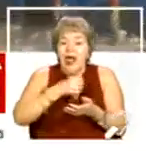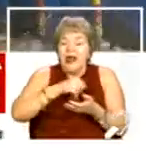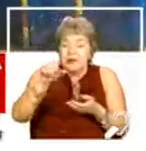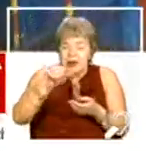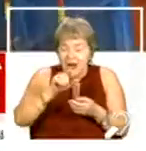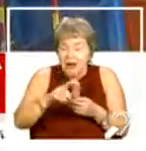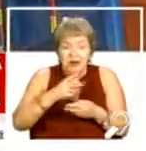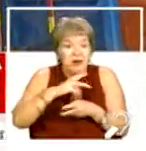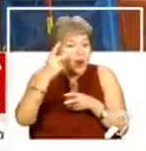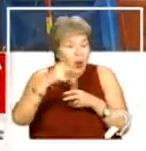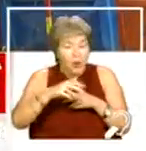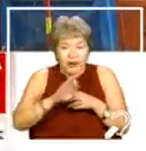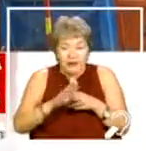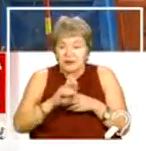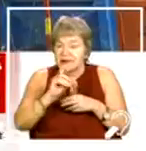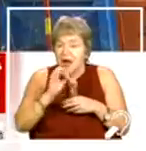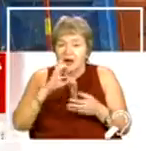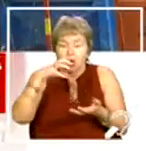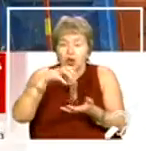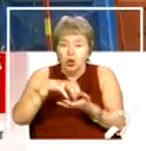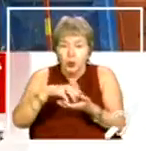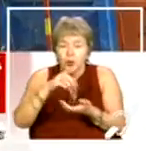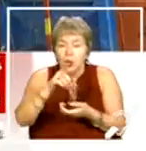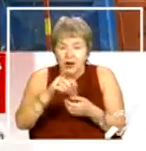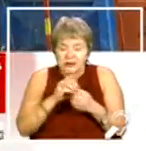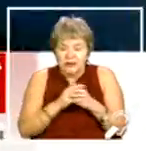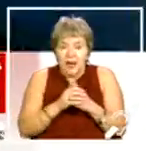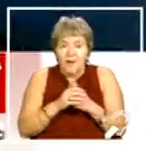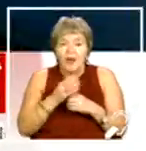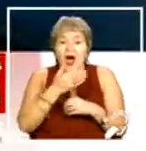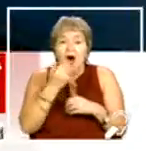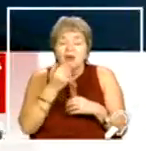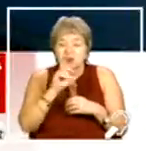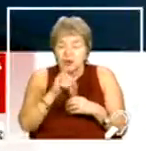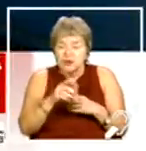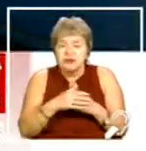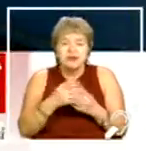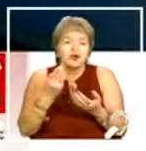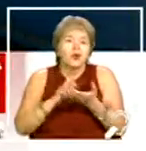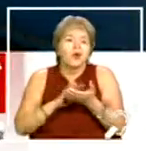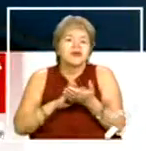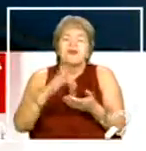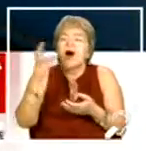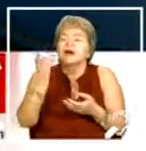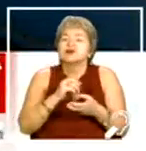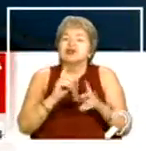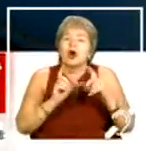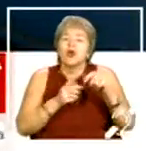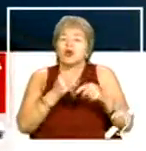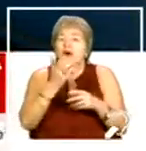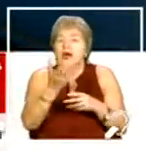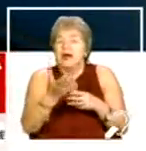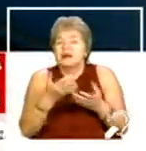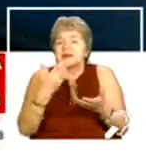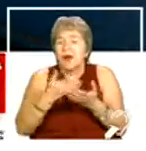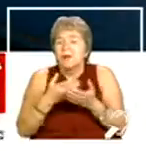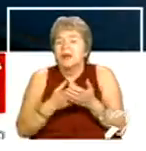este interzisă. Însă, membrii grupării s-au folosit de pretextul că aduceau aceste deșeuri